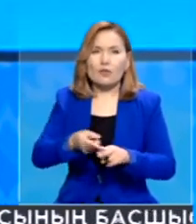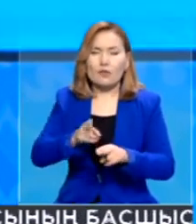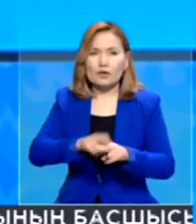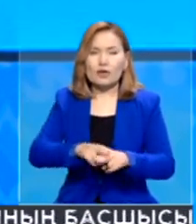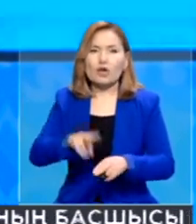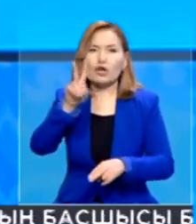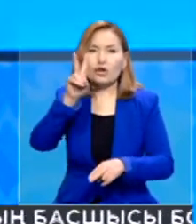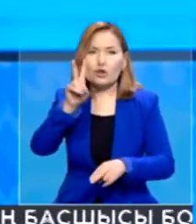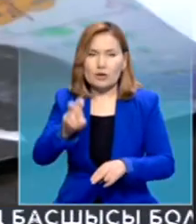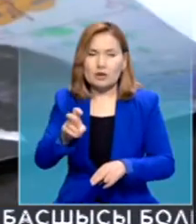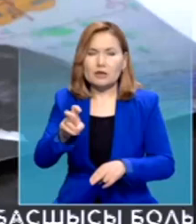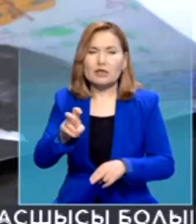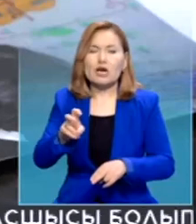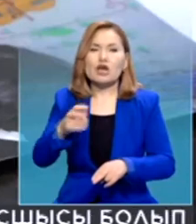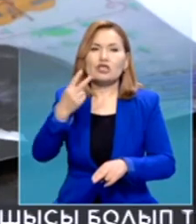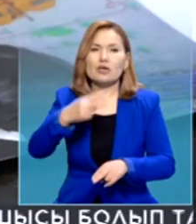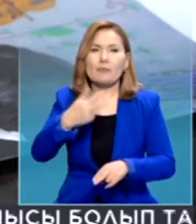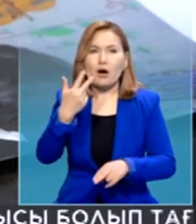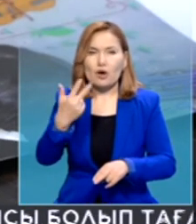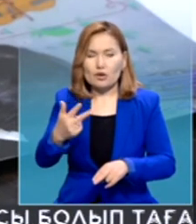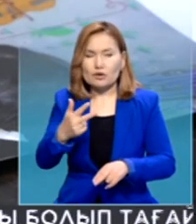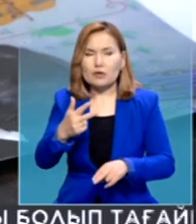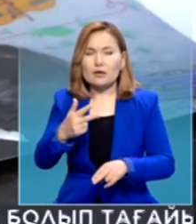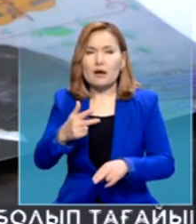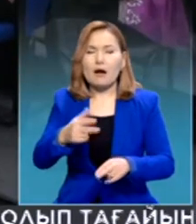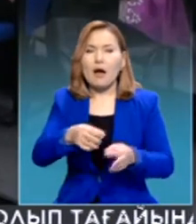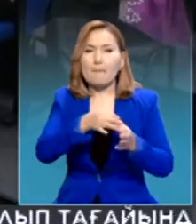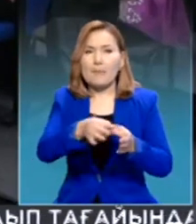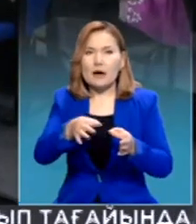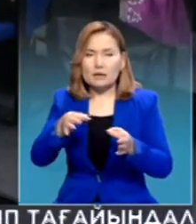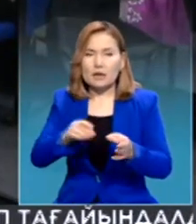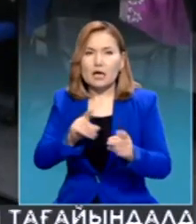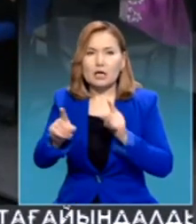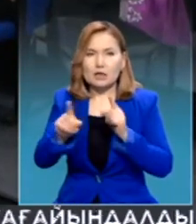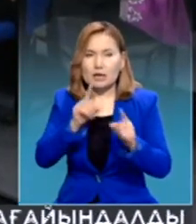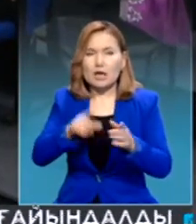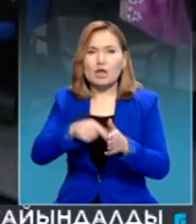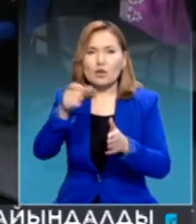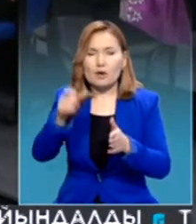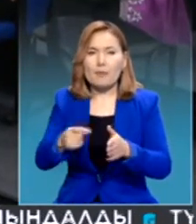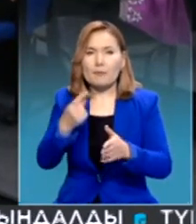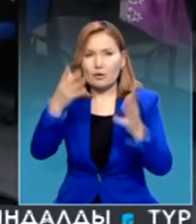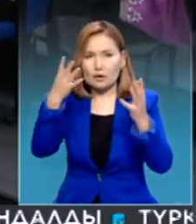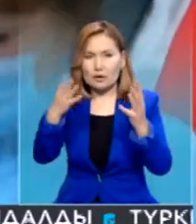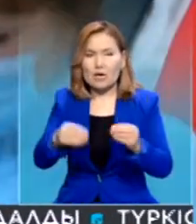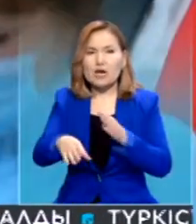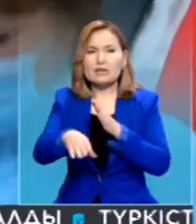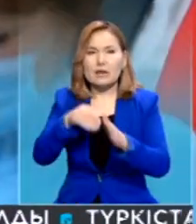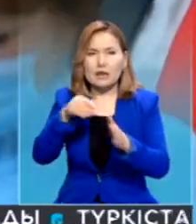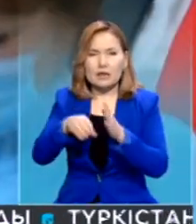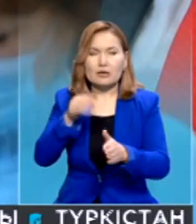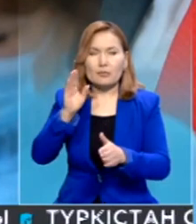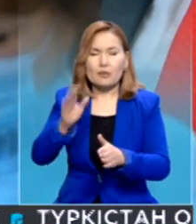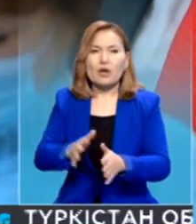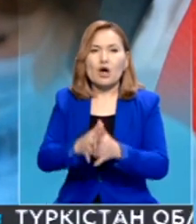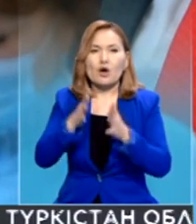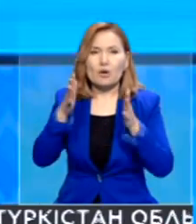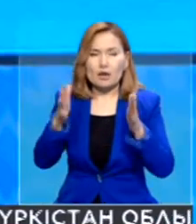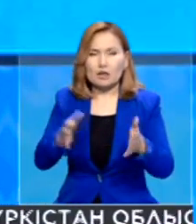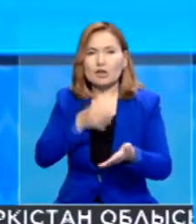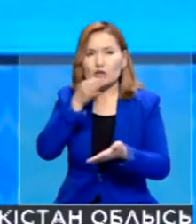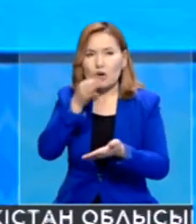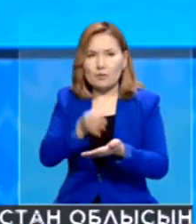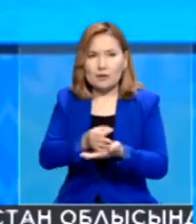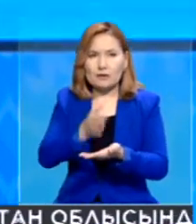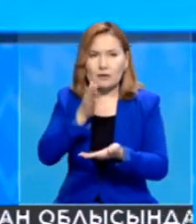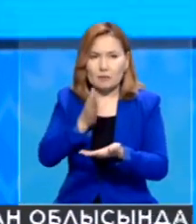барлық 223 мәслихаттағы депутаттар бір күнде сайланбақшы. Үлкен